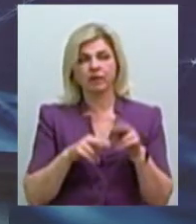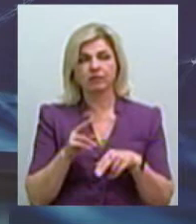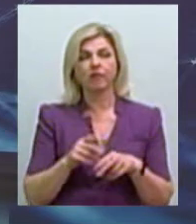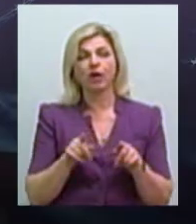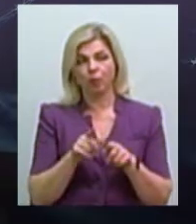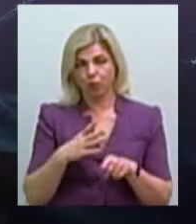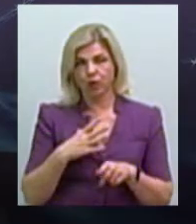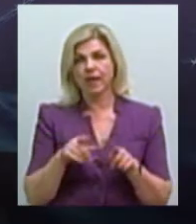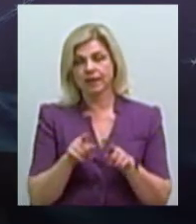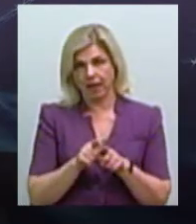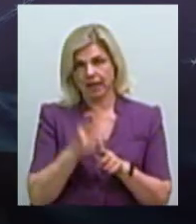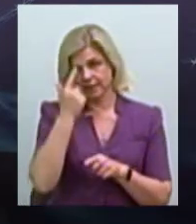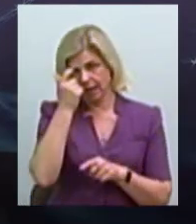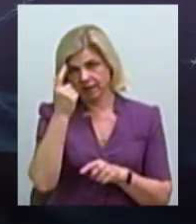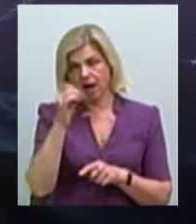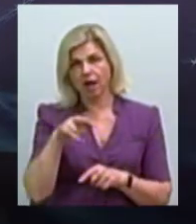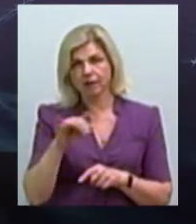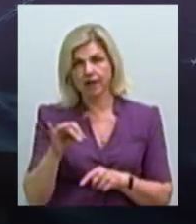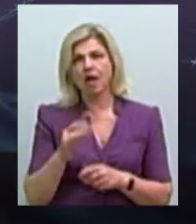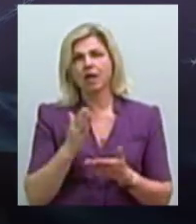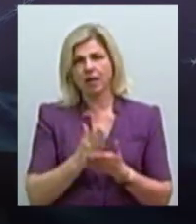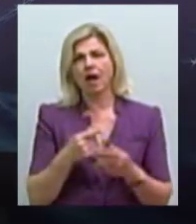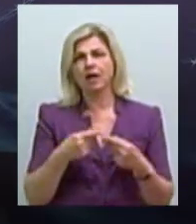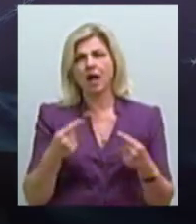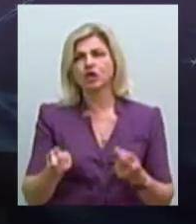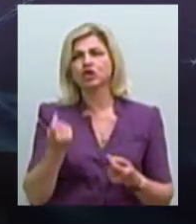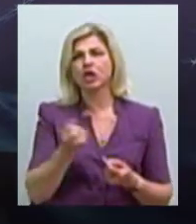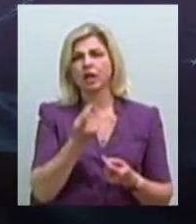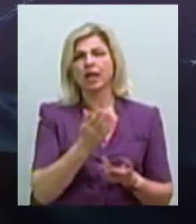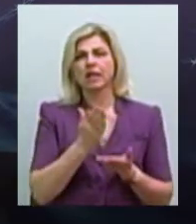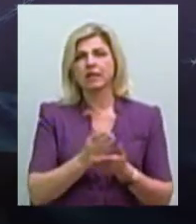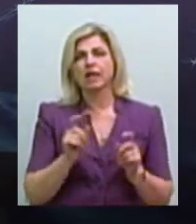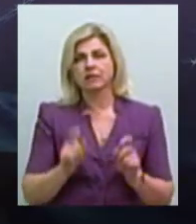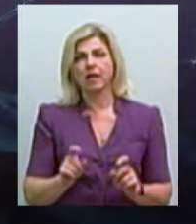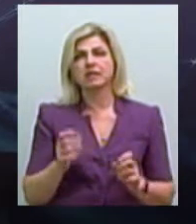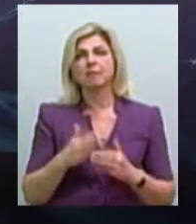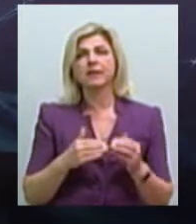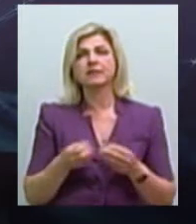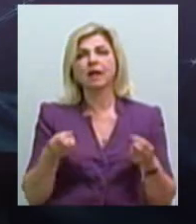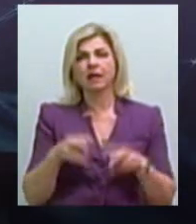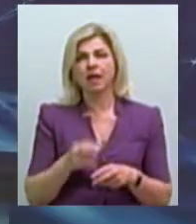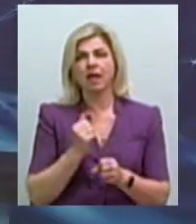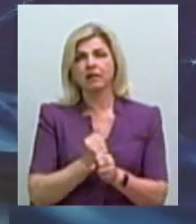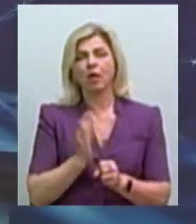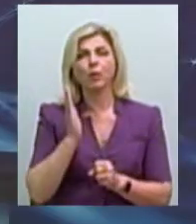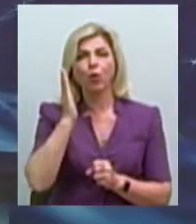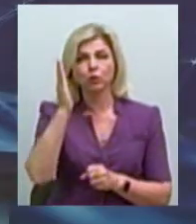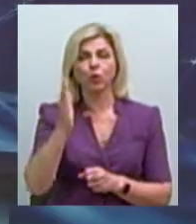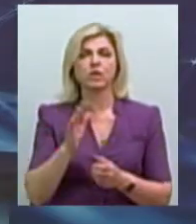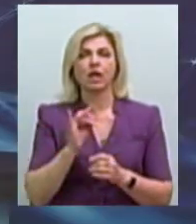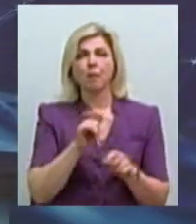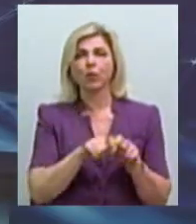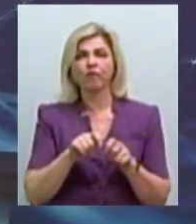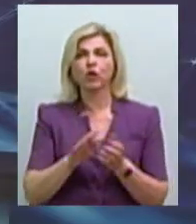нас такі сигнали. Ми аналізуємо дуже різні джерела, в мене на цьому сидять спеціалісти, які роблять прогноз, моніторять засоби масової